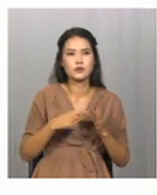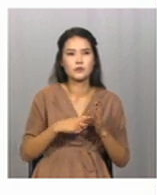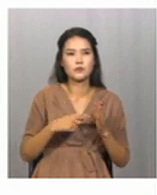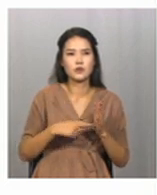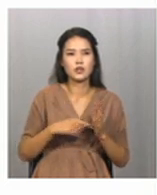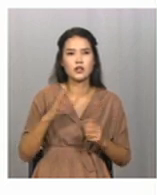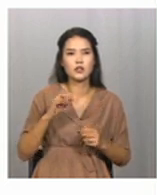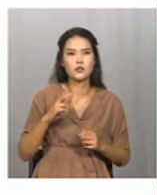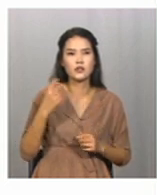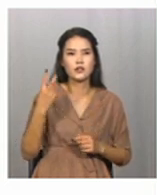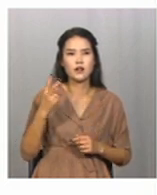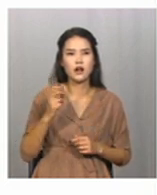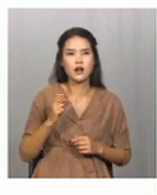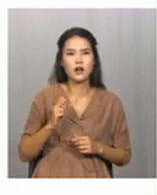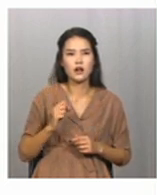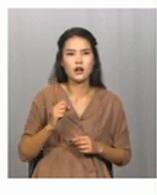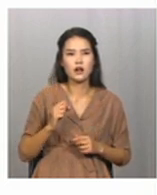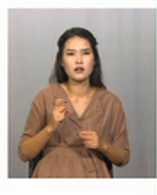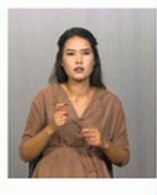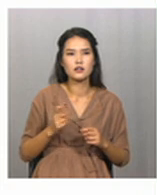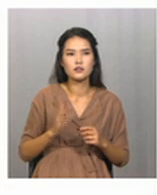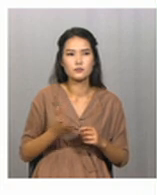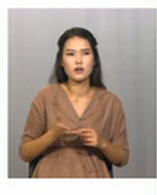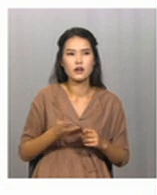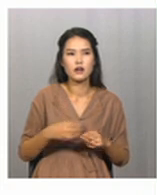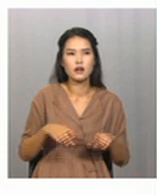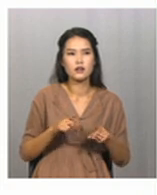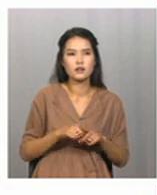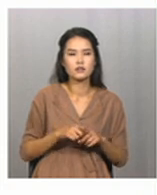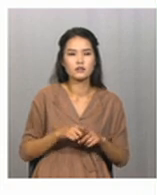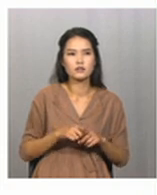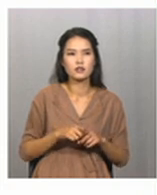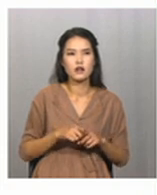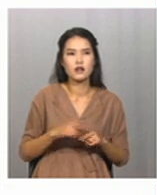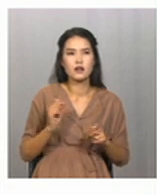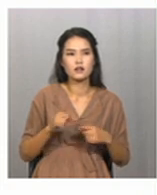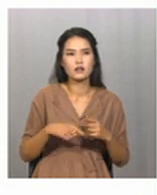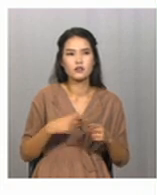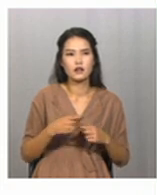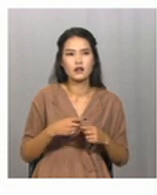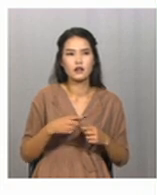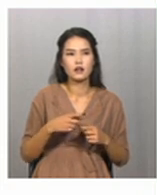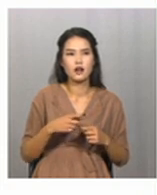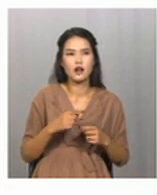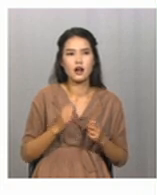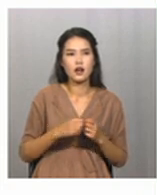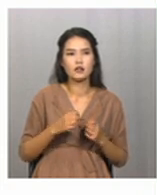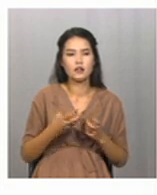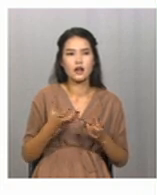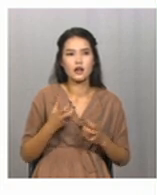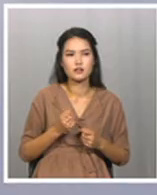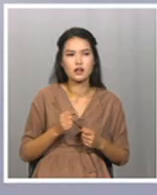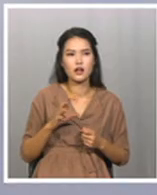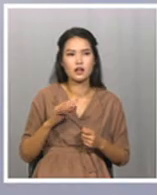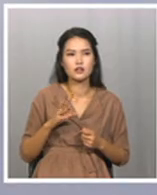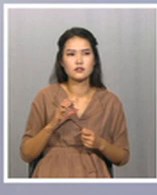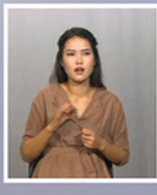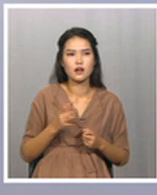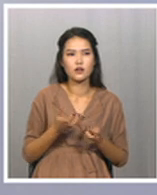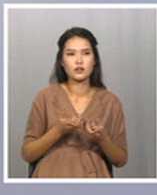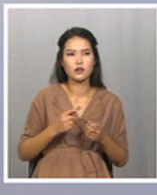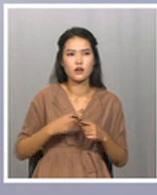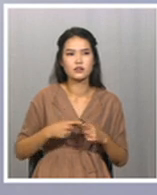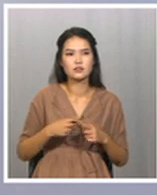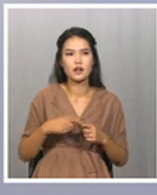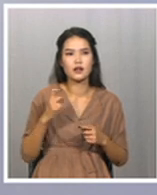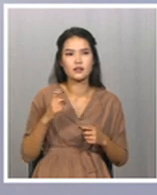квадрат x-ті жазамыз. Ары қарай. Келесі жақшада бір азайтылған косинус квадрат x тұр. Бұны сіздер